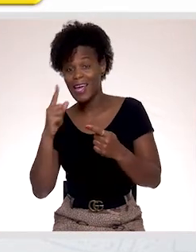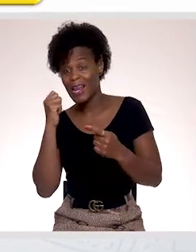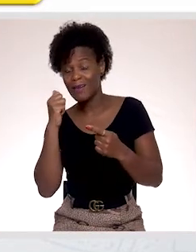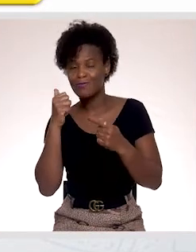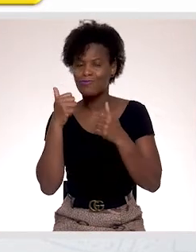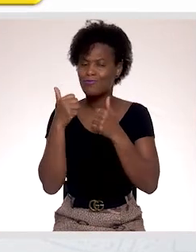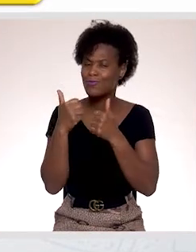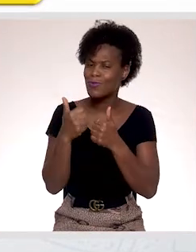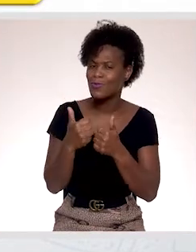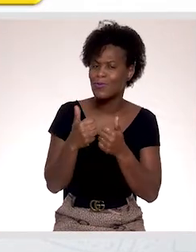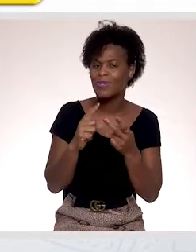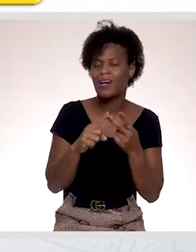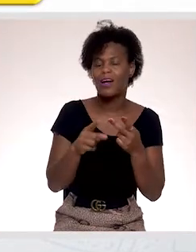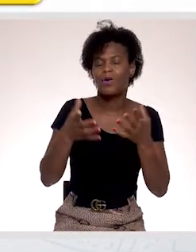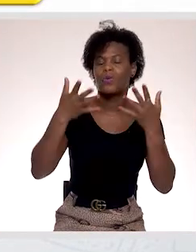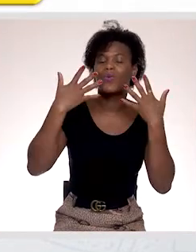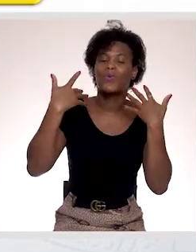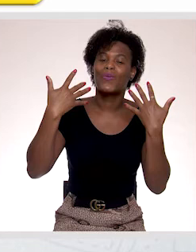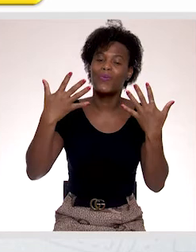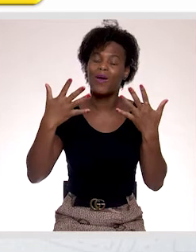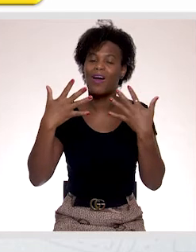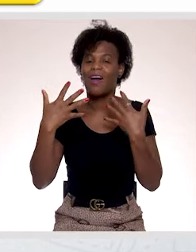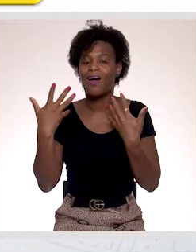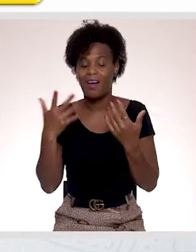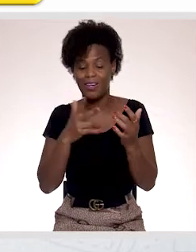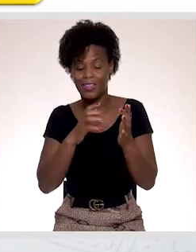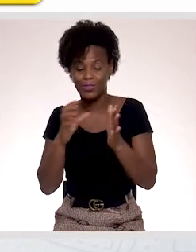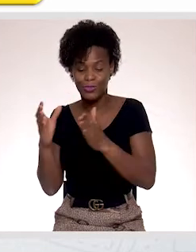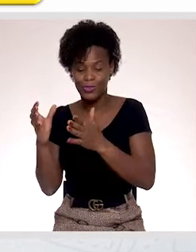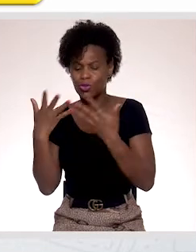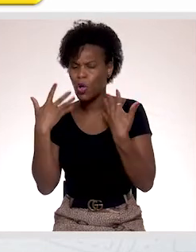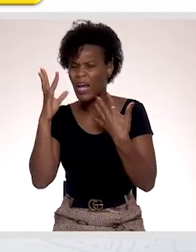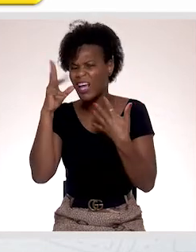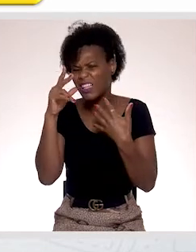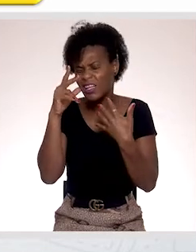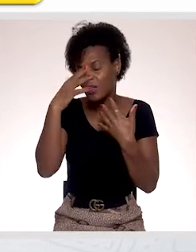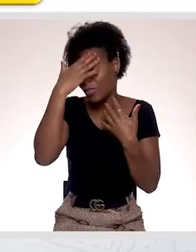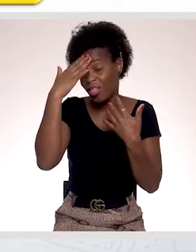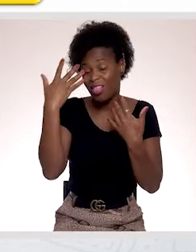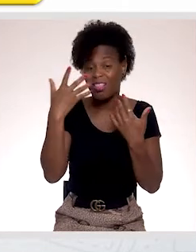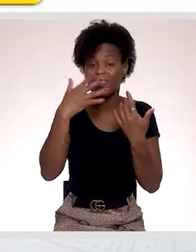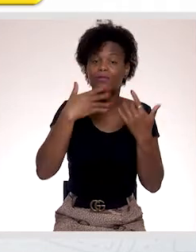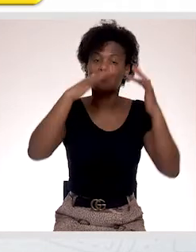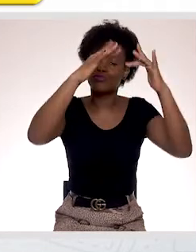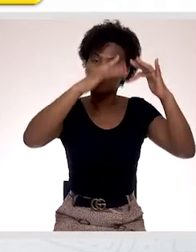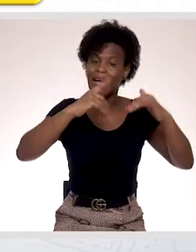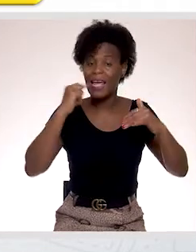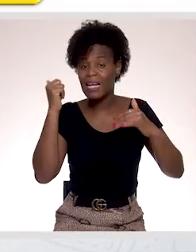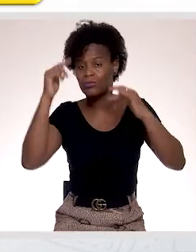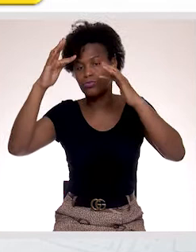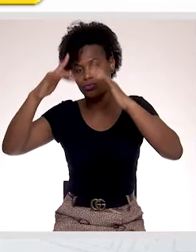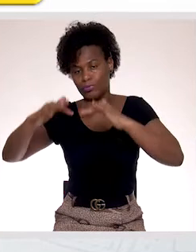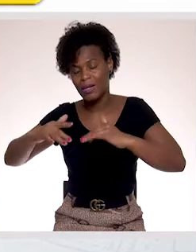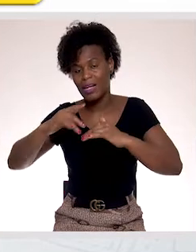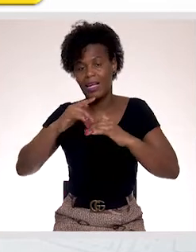il fait beau. La chaleur, il fait chaud. La neige, il neige. La